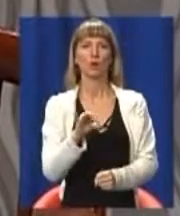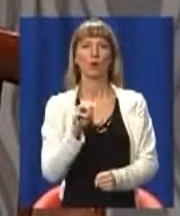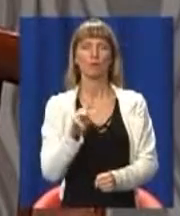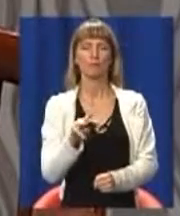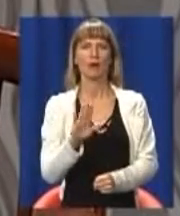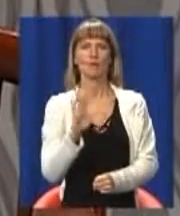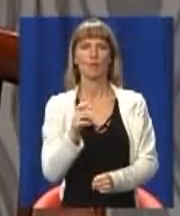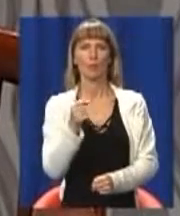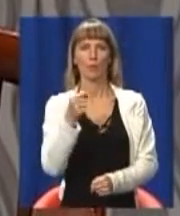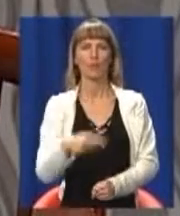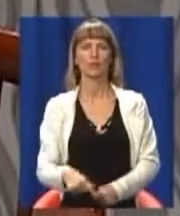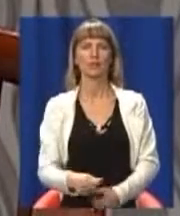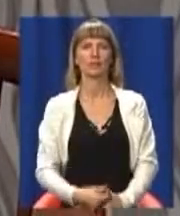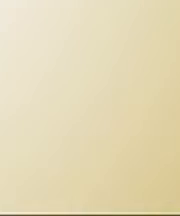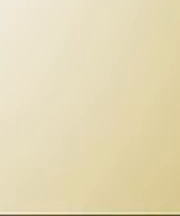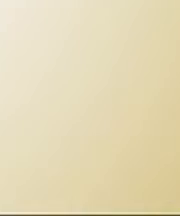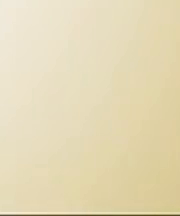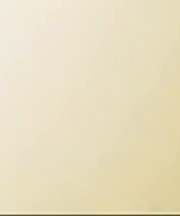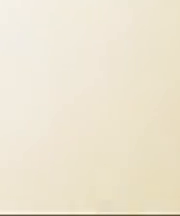в пляшці.